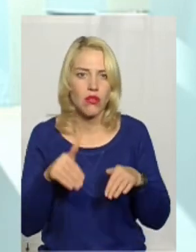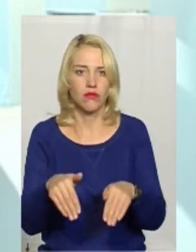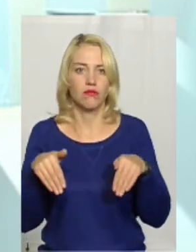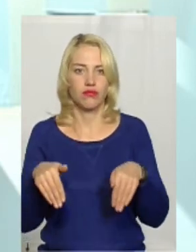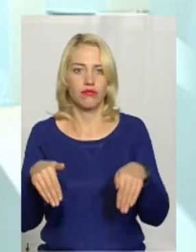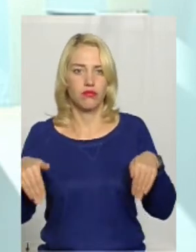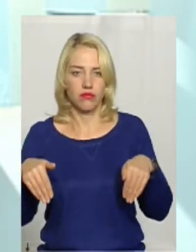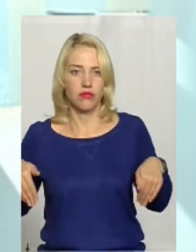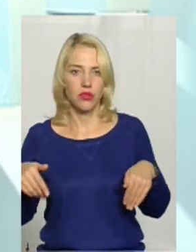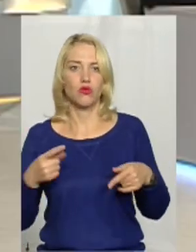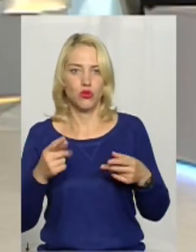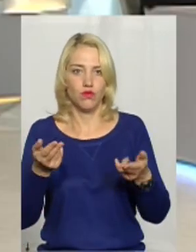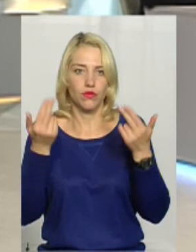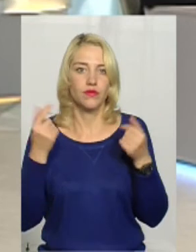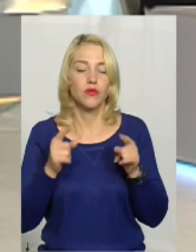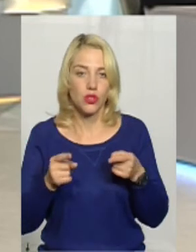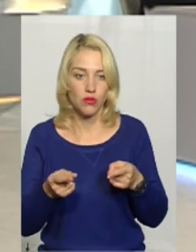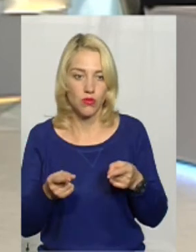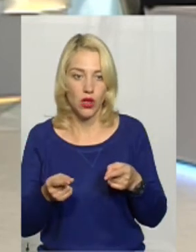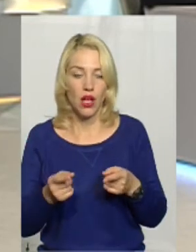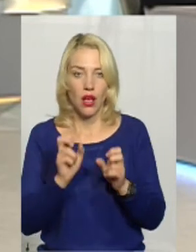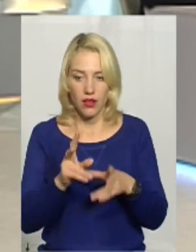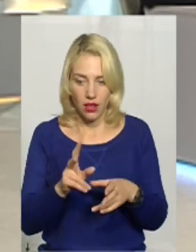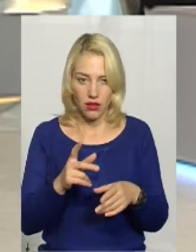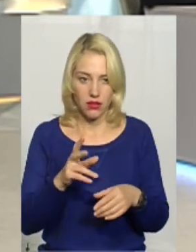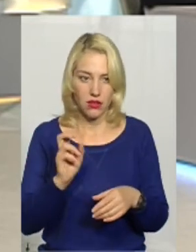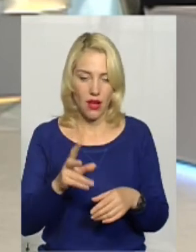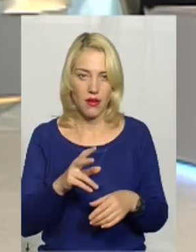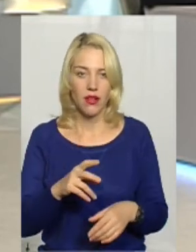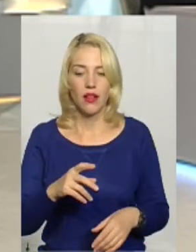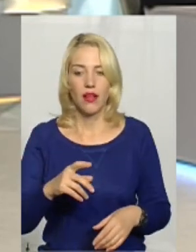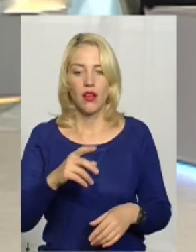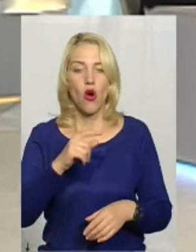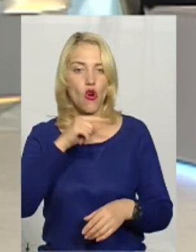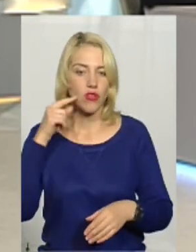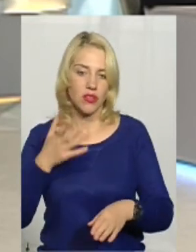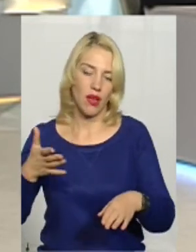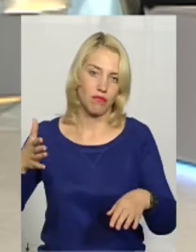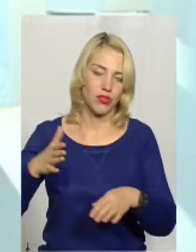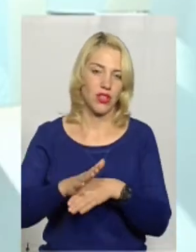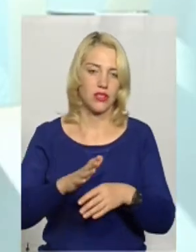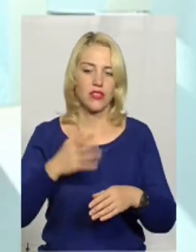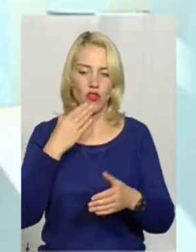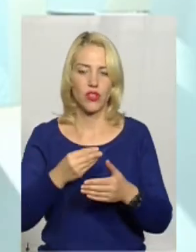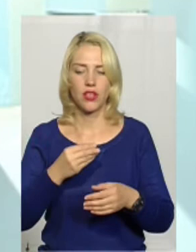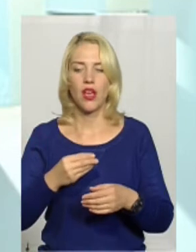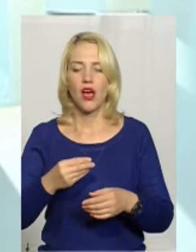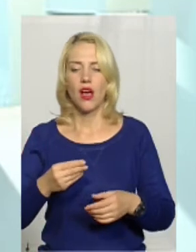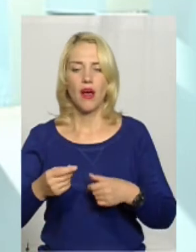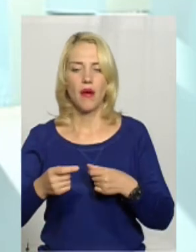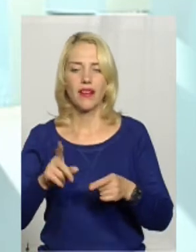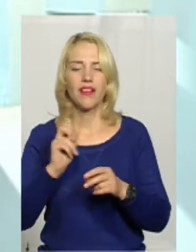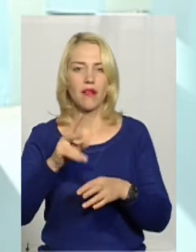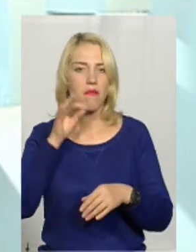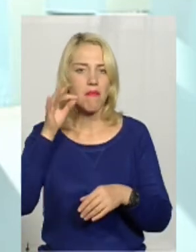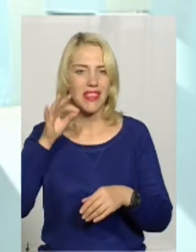нами що хоче, то робить? Ви розумієте? Це так, як на тих мінських перемовинах. Росія диктує умови, що Україна має зробити для того,